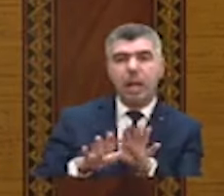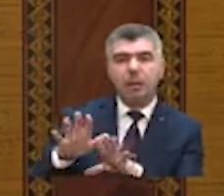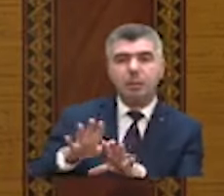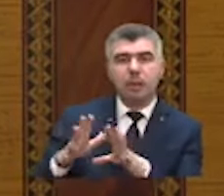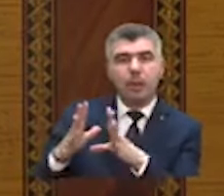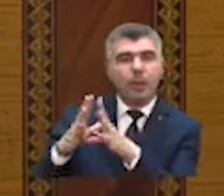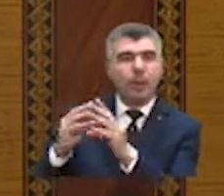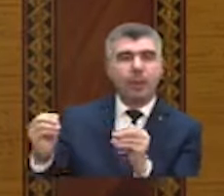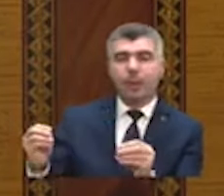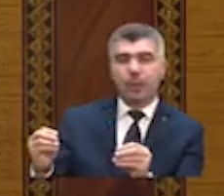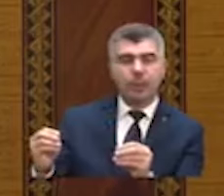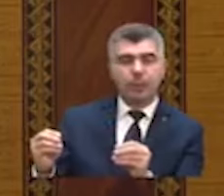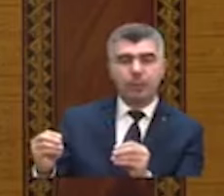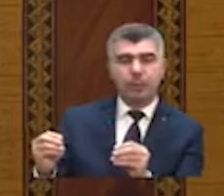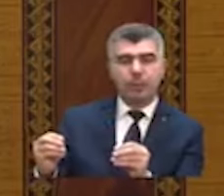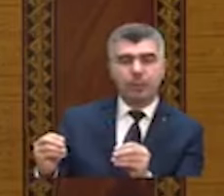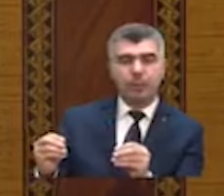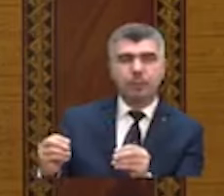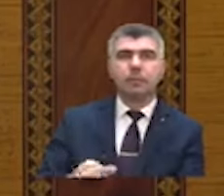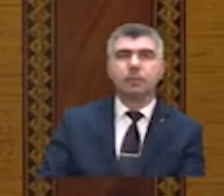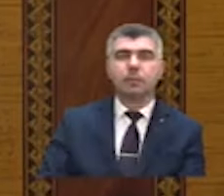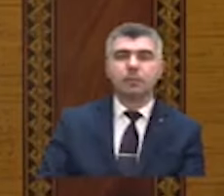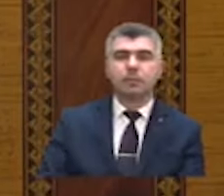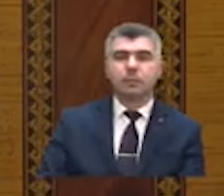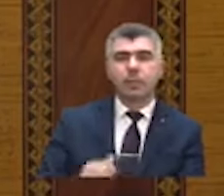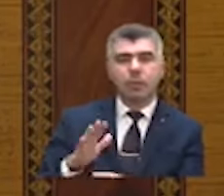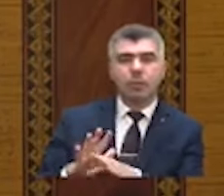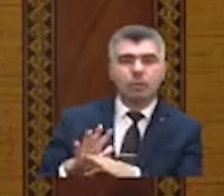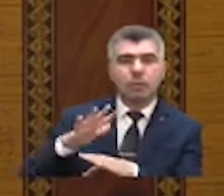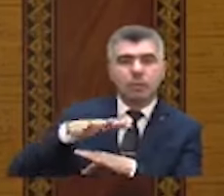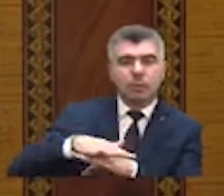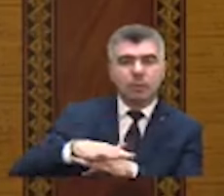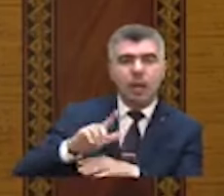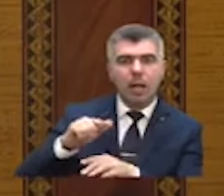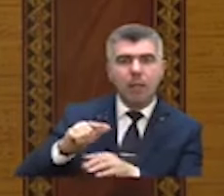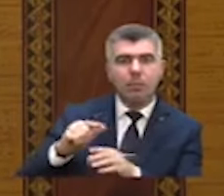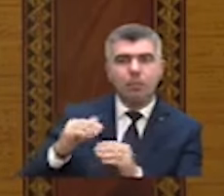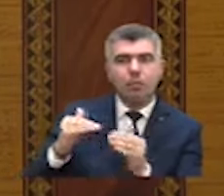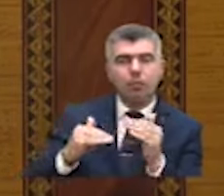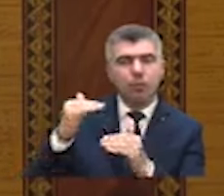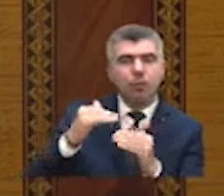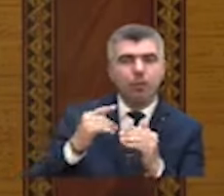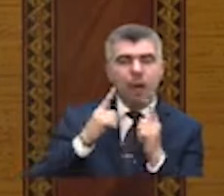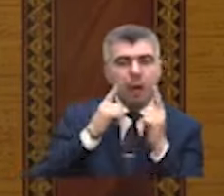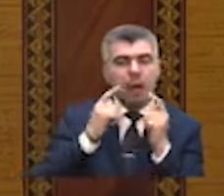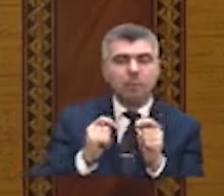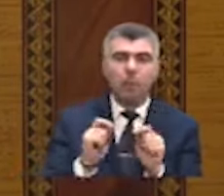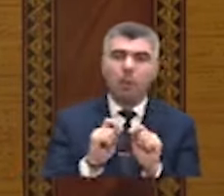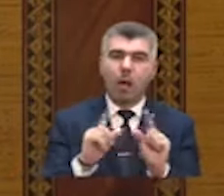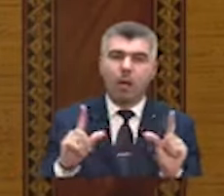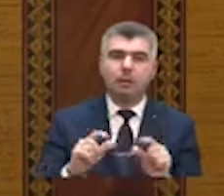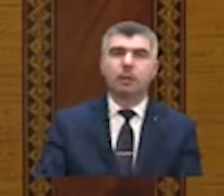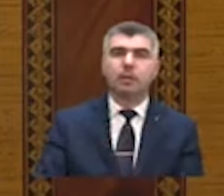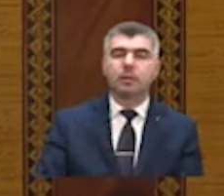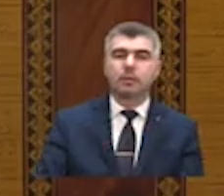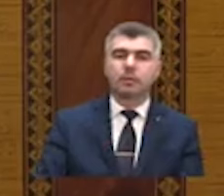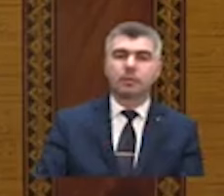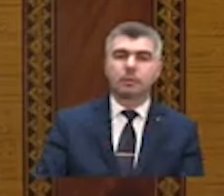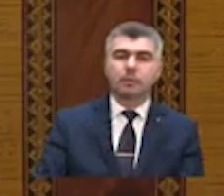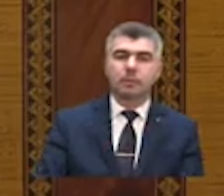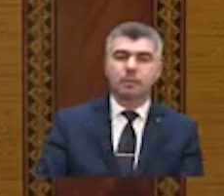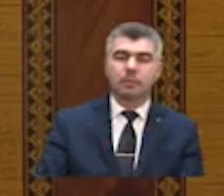ناشف ما عنده شاي ياك ونمشي لبراج اخرين وتشوف المستوى ديالهم هذا واقع هذا واقع